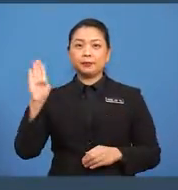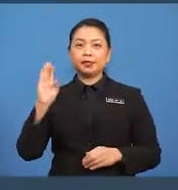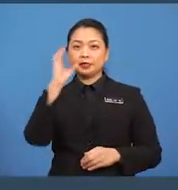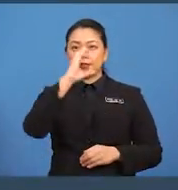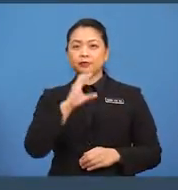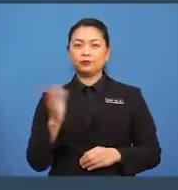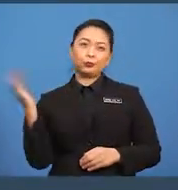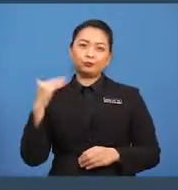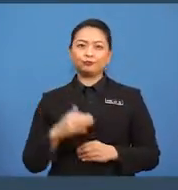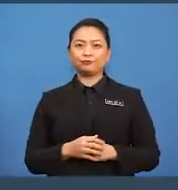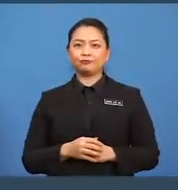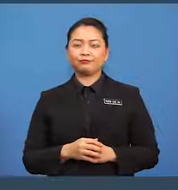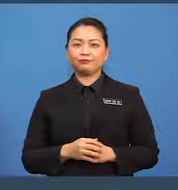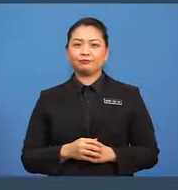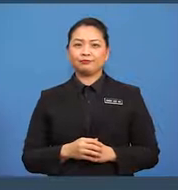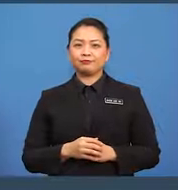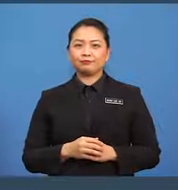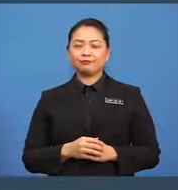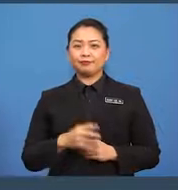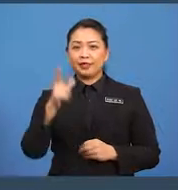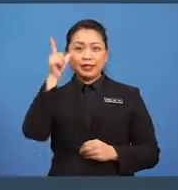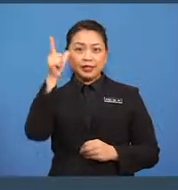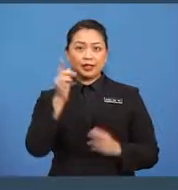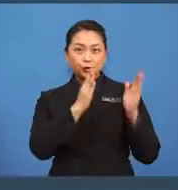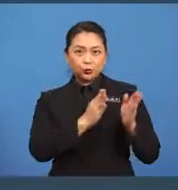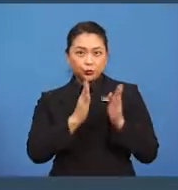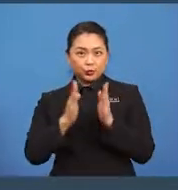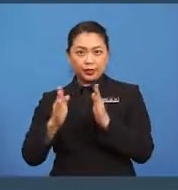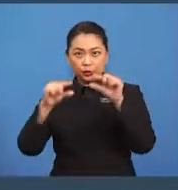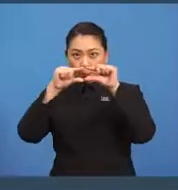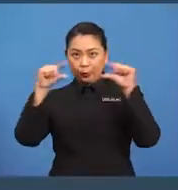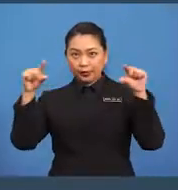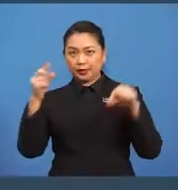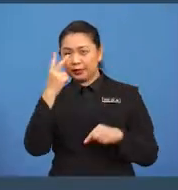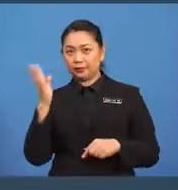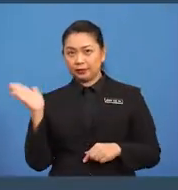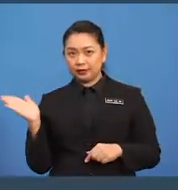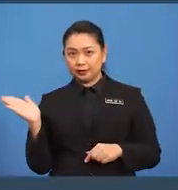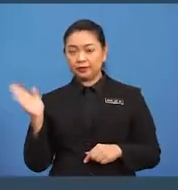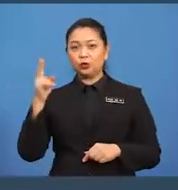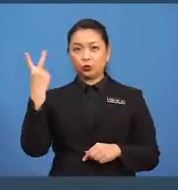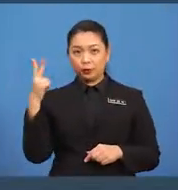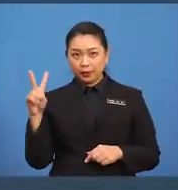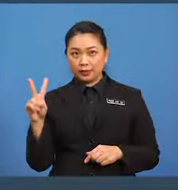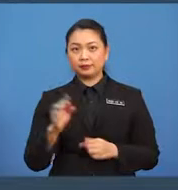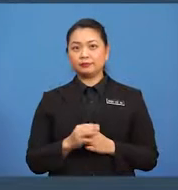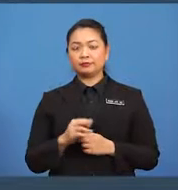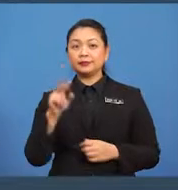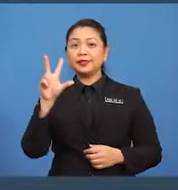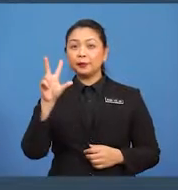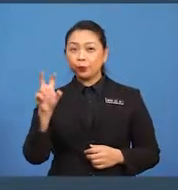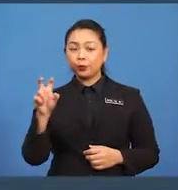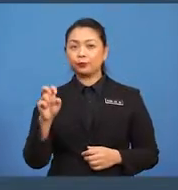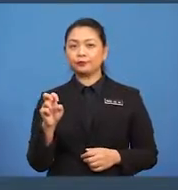kita mulakan carian. Mari kita lihat susunan item yang dipaparkan. 12,